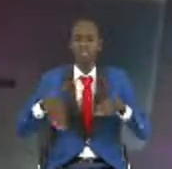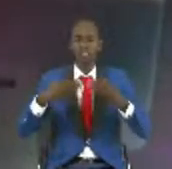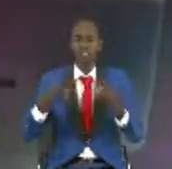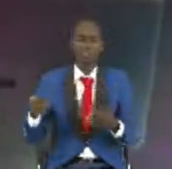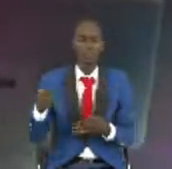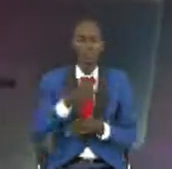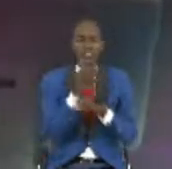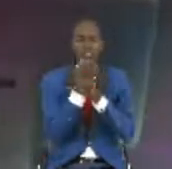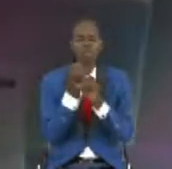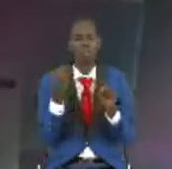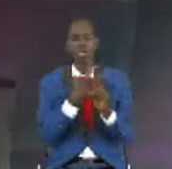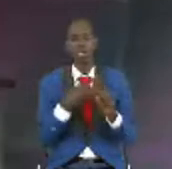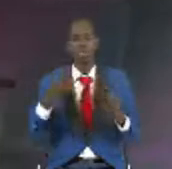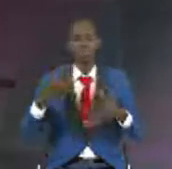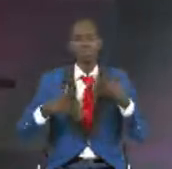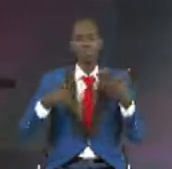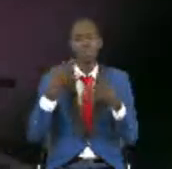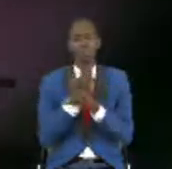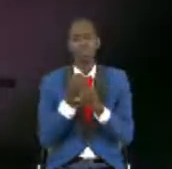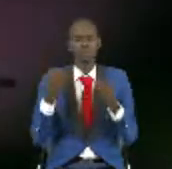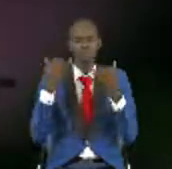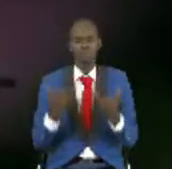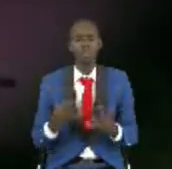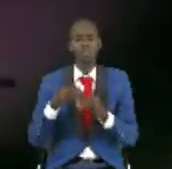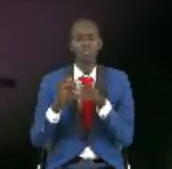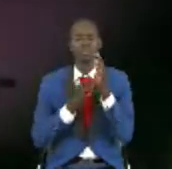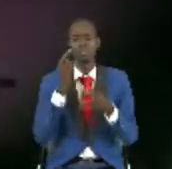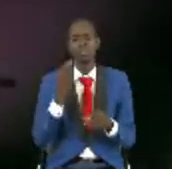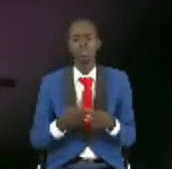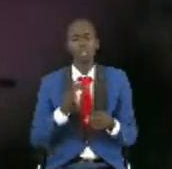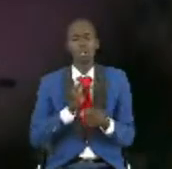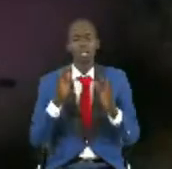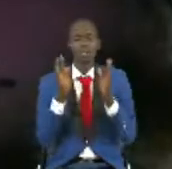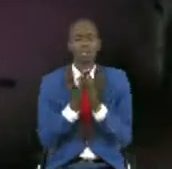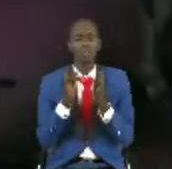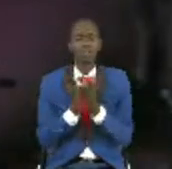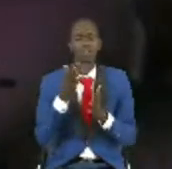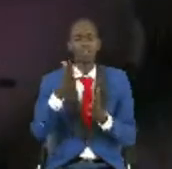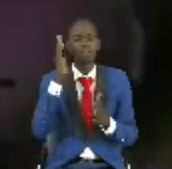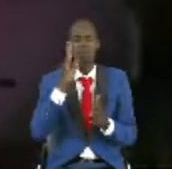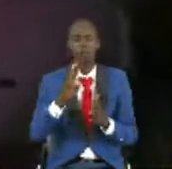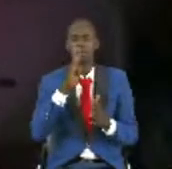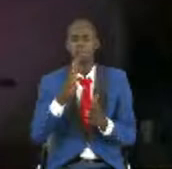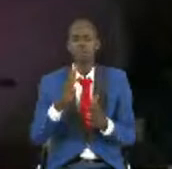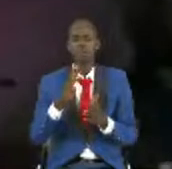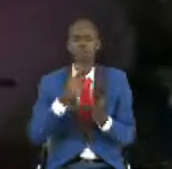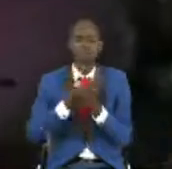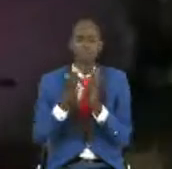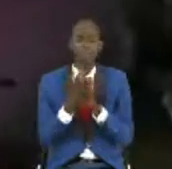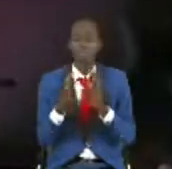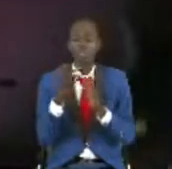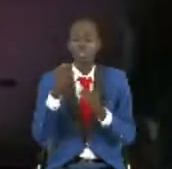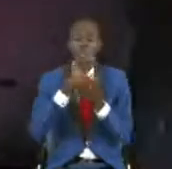et la joie du salut maintenant au nom de Jésus. Je prie que la paix qui vient avec le